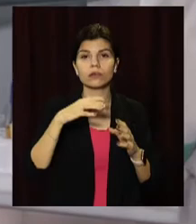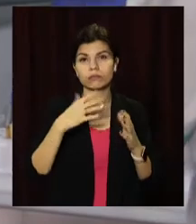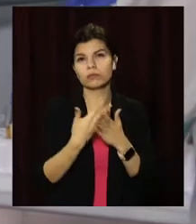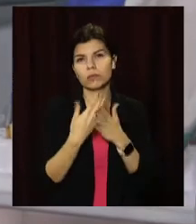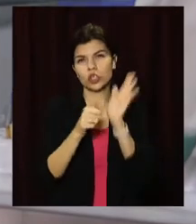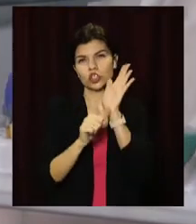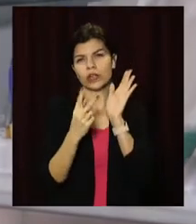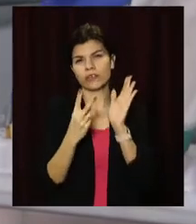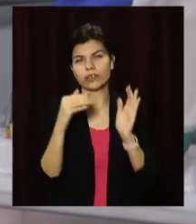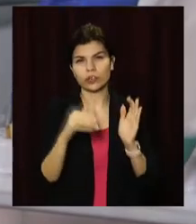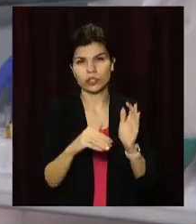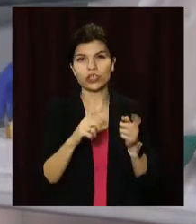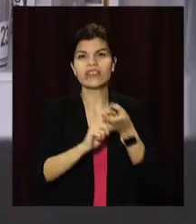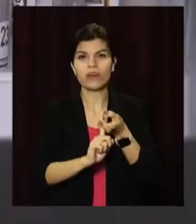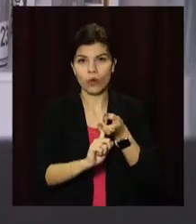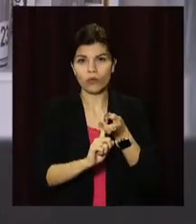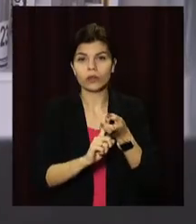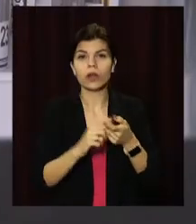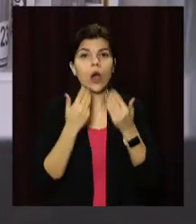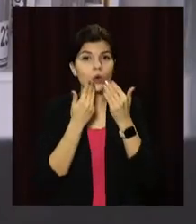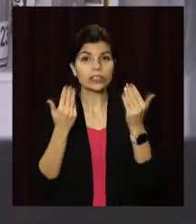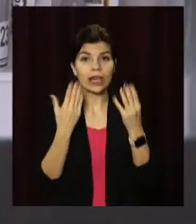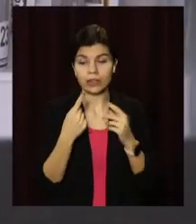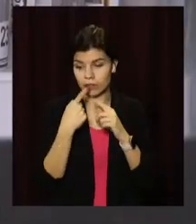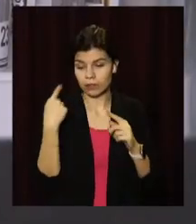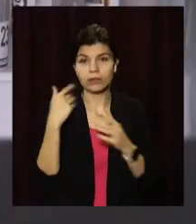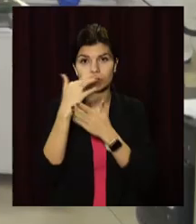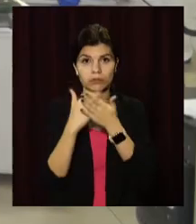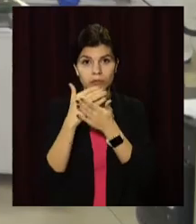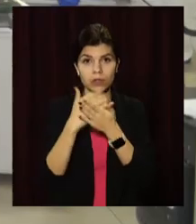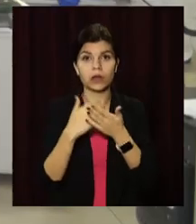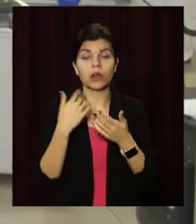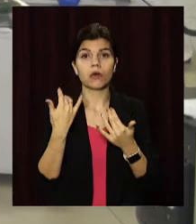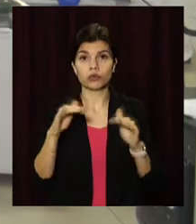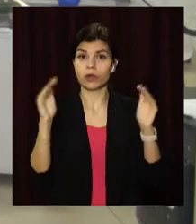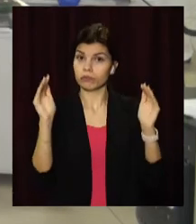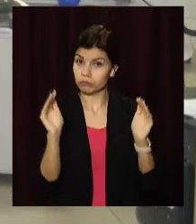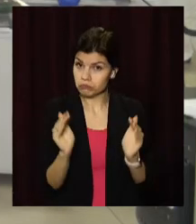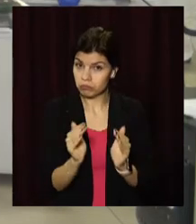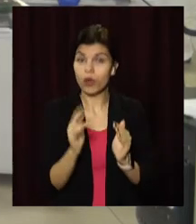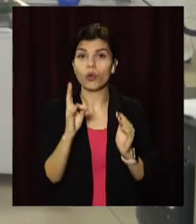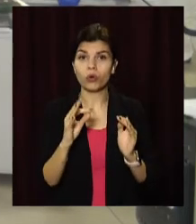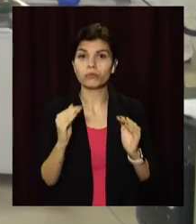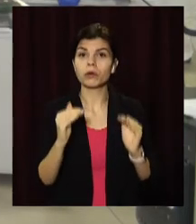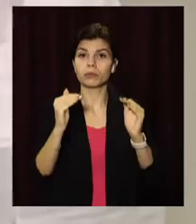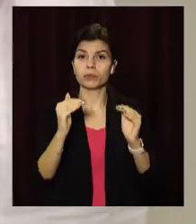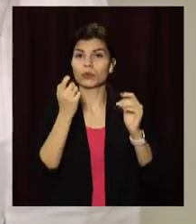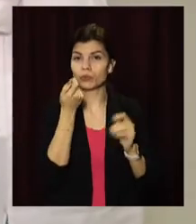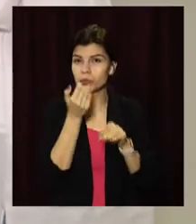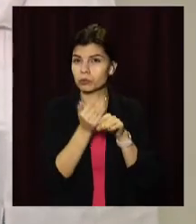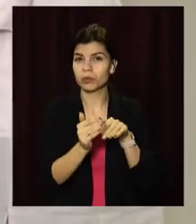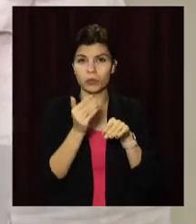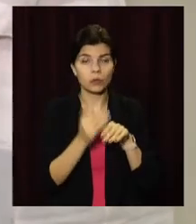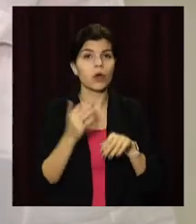понад 62 тисячі інфікованих. Останніми днями статистика поширення недуги трішки підростає, але фахівці поки